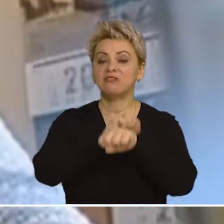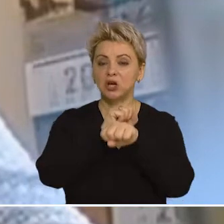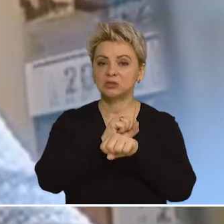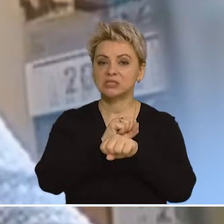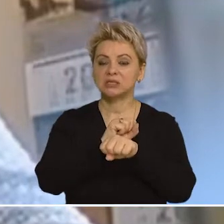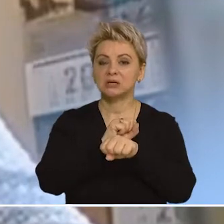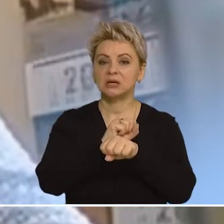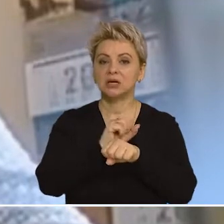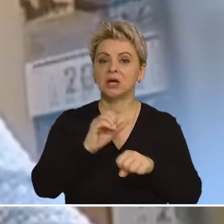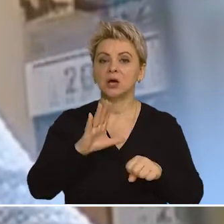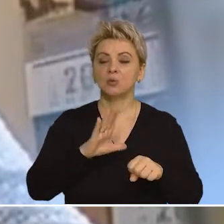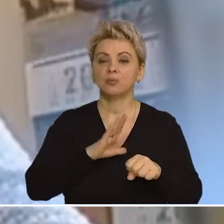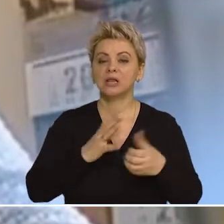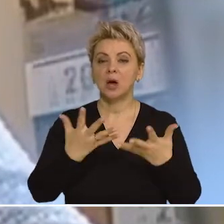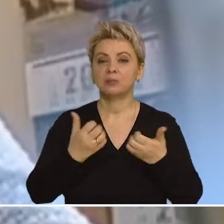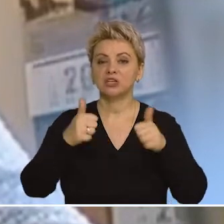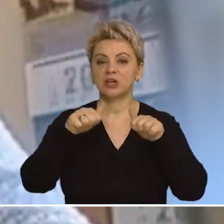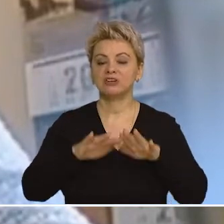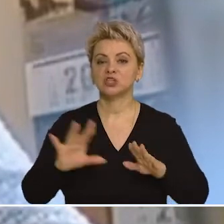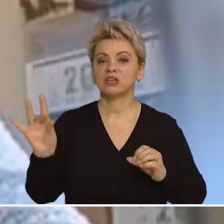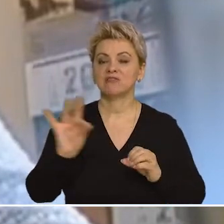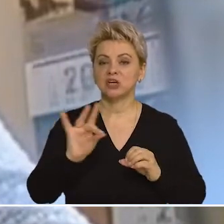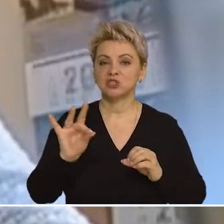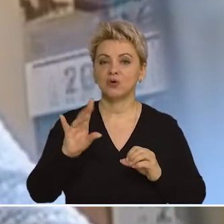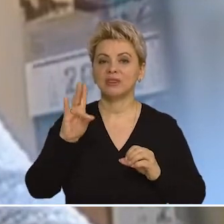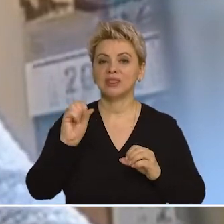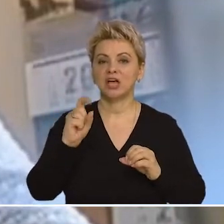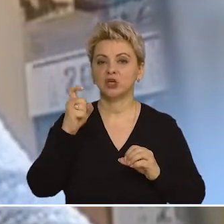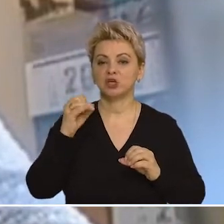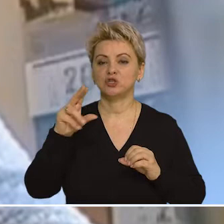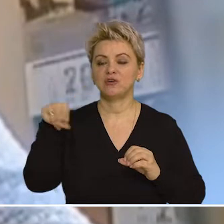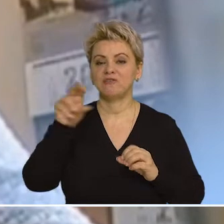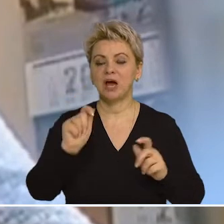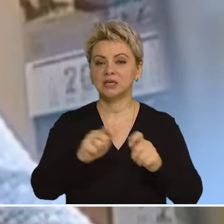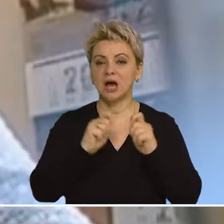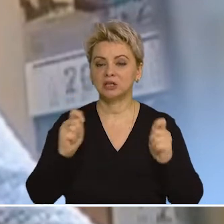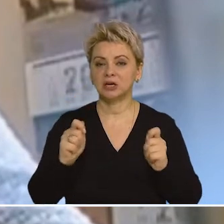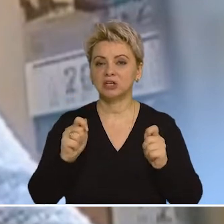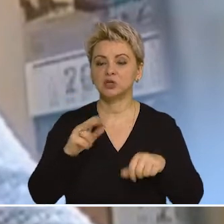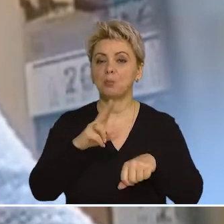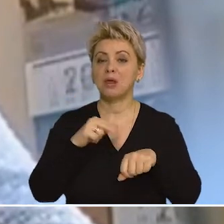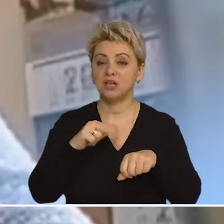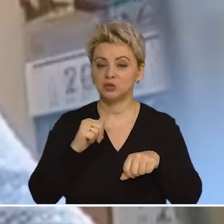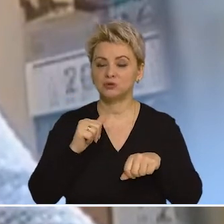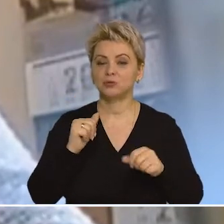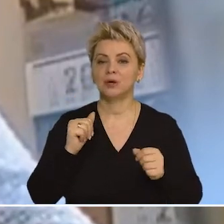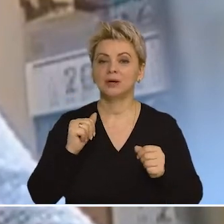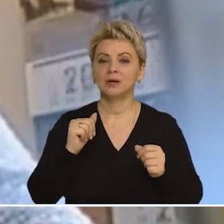революции, было принято решение в Ростове и Нахичеване создать народную